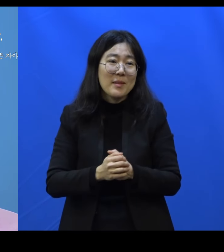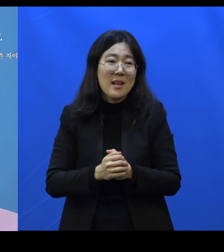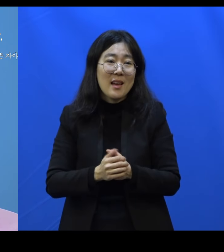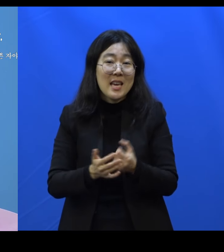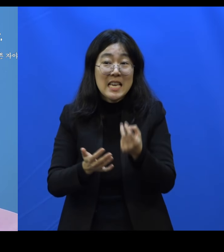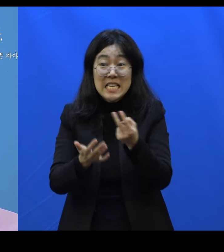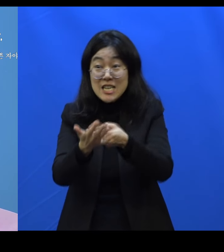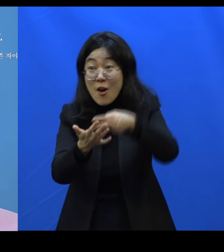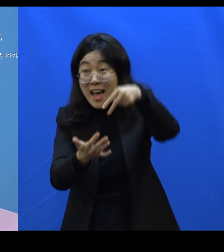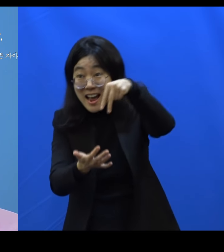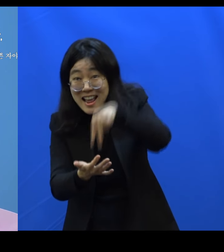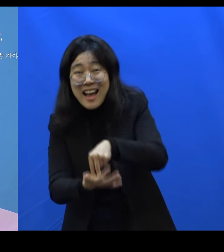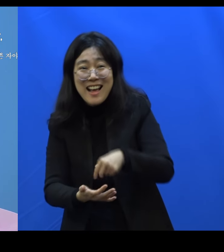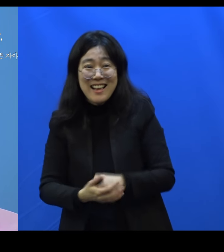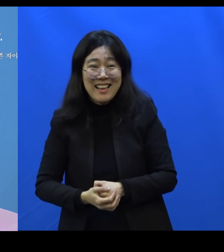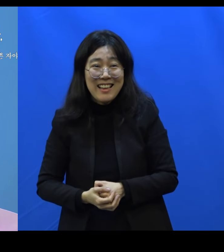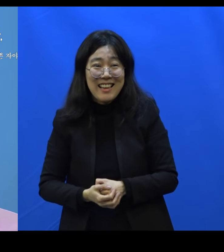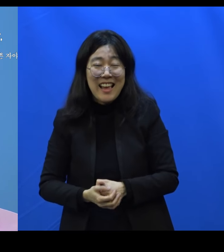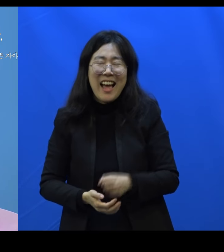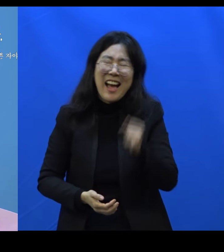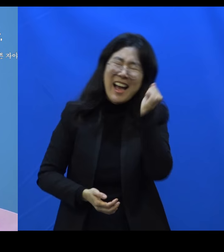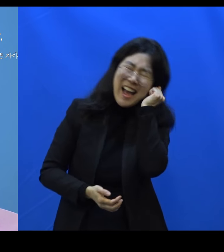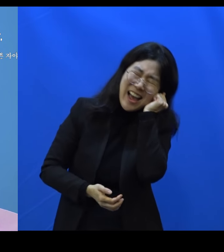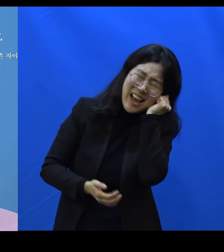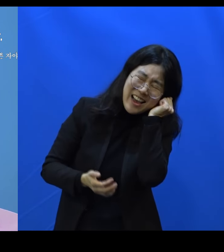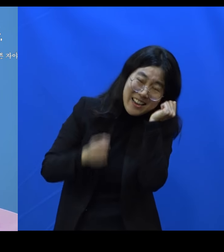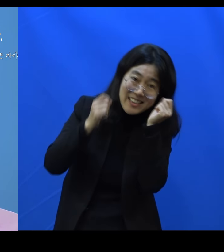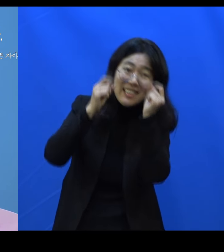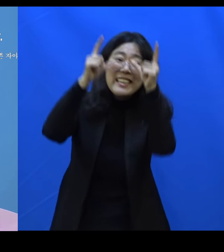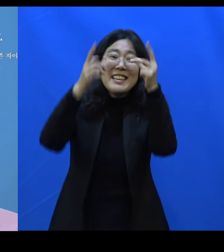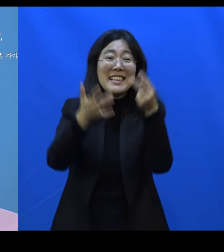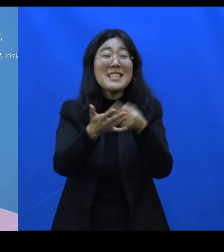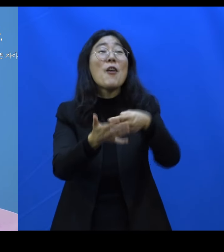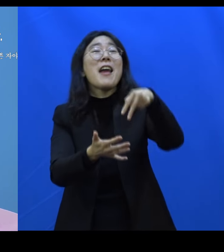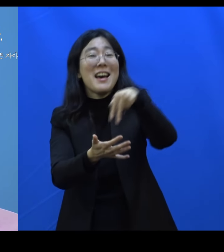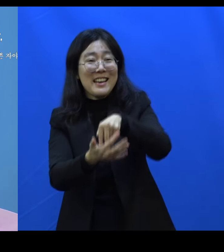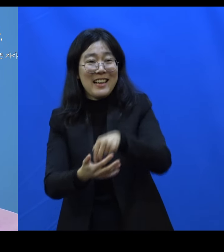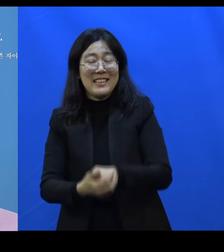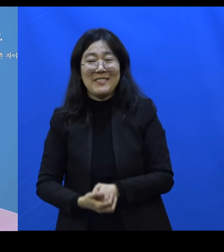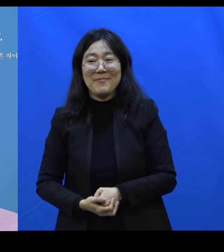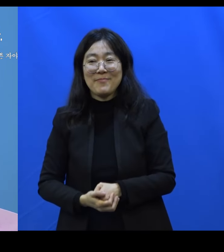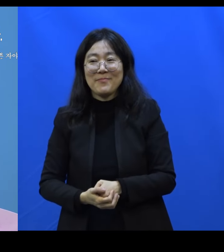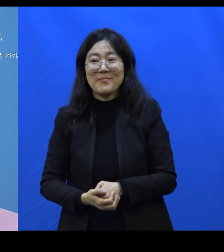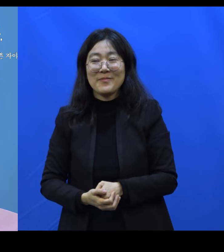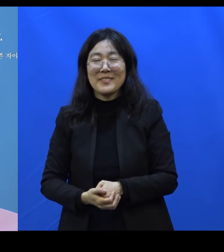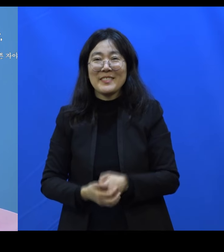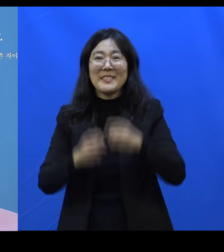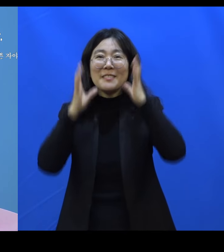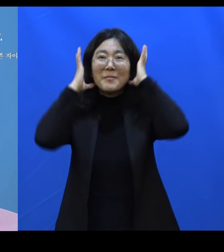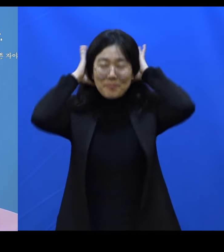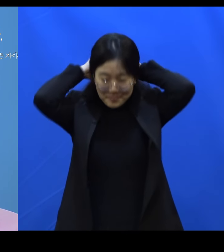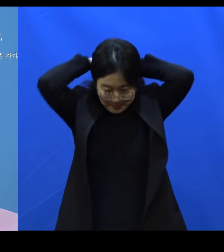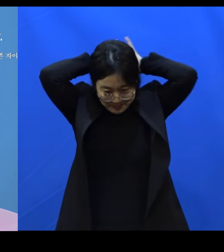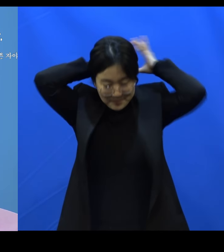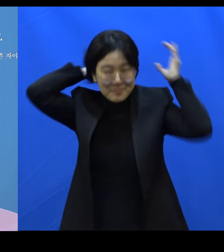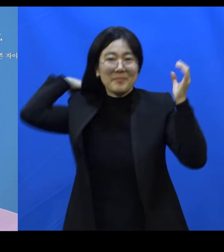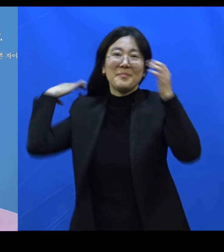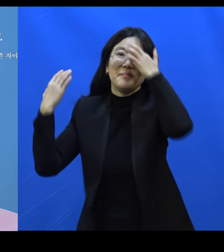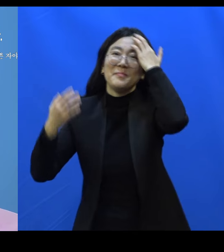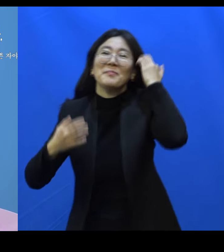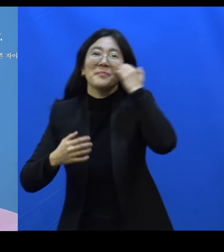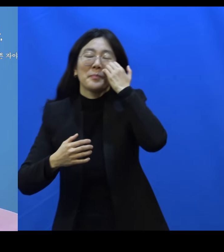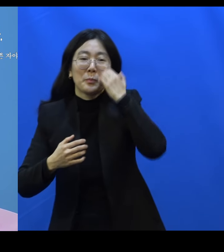up. 일어나라. 일어나라. 일어나라. 오늘 오랫동안 신앙생활을 하면서